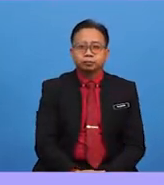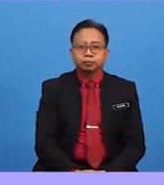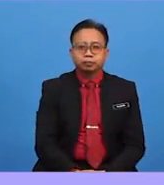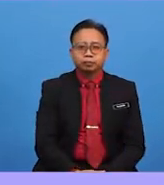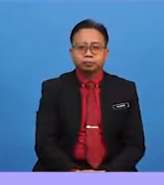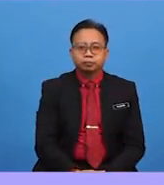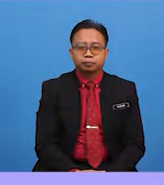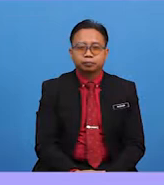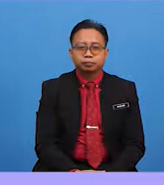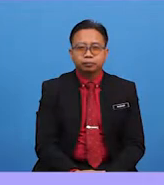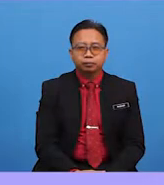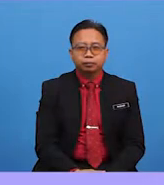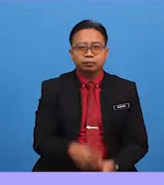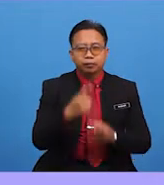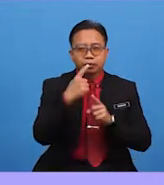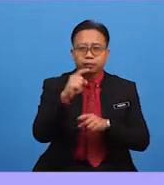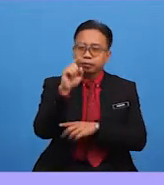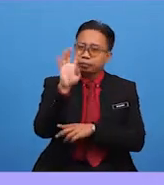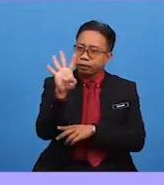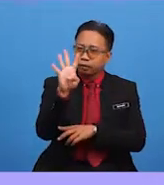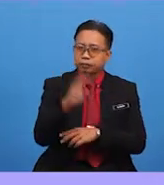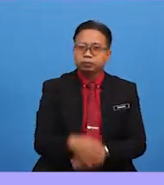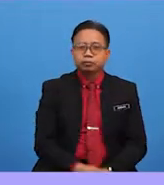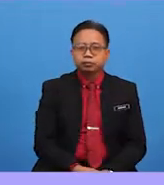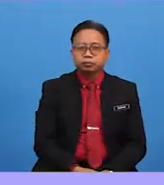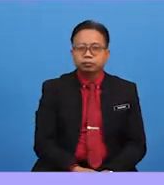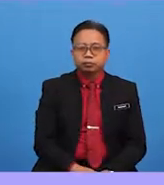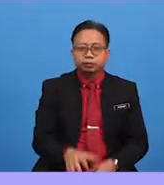Tentera. Jawapan yang keempat,